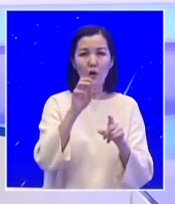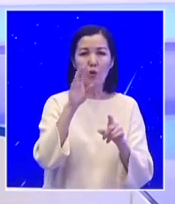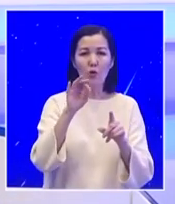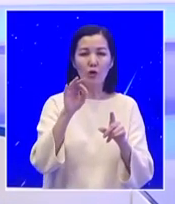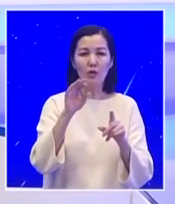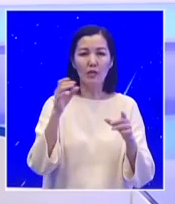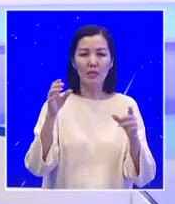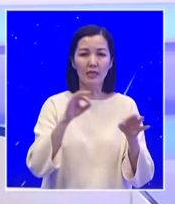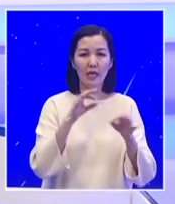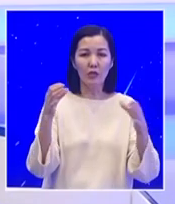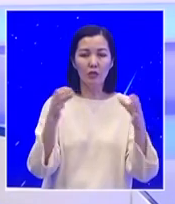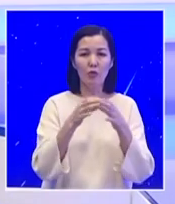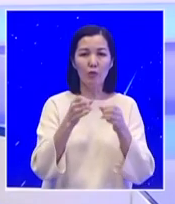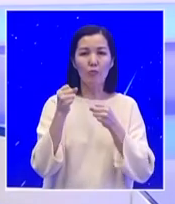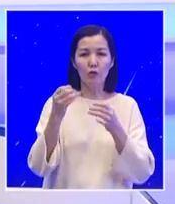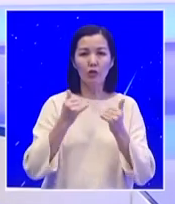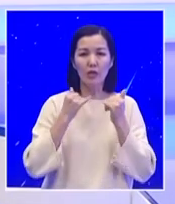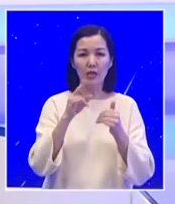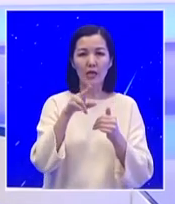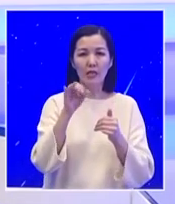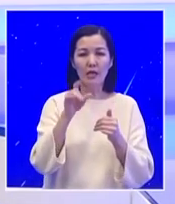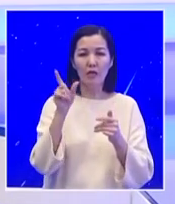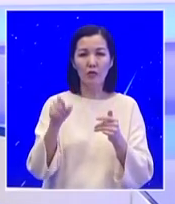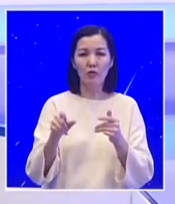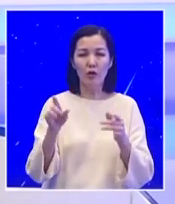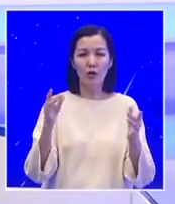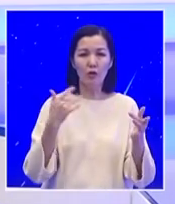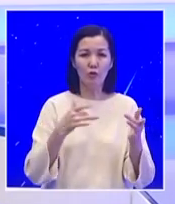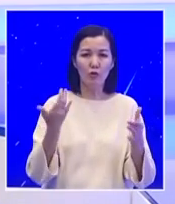саз тобы бокс шығарнаған дара тұлға күйін таныстырды.